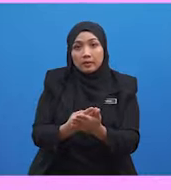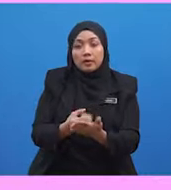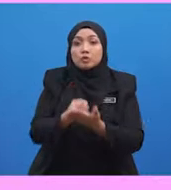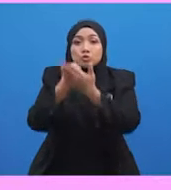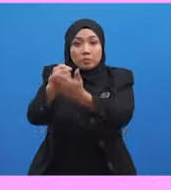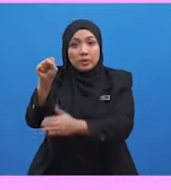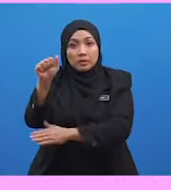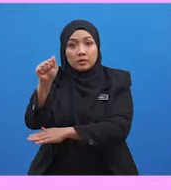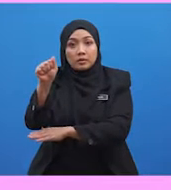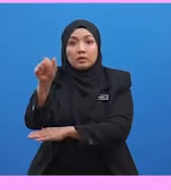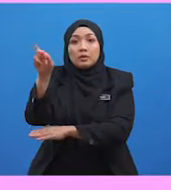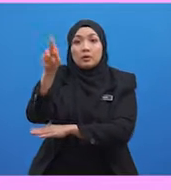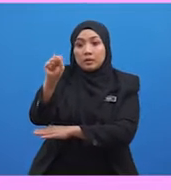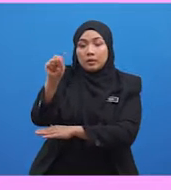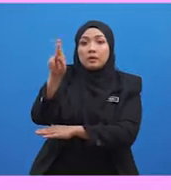ialah, pertama,